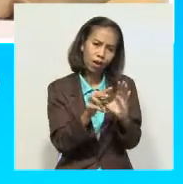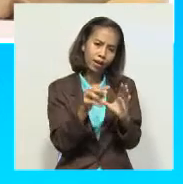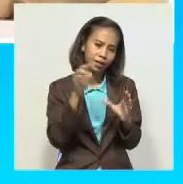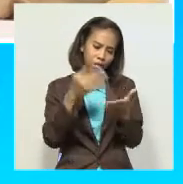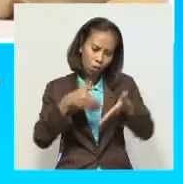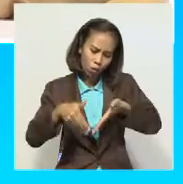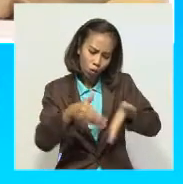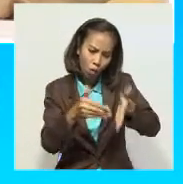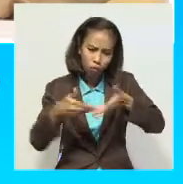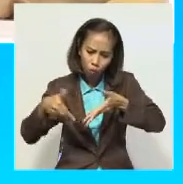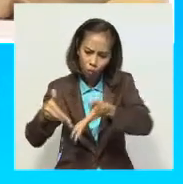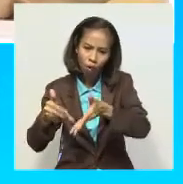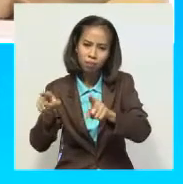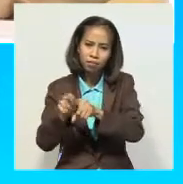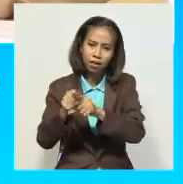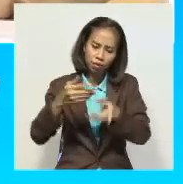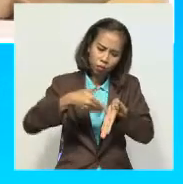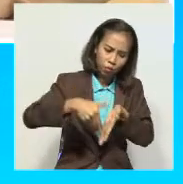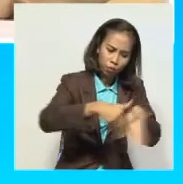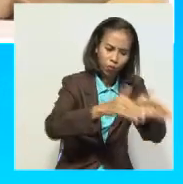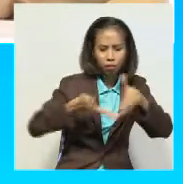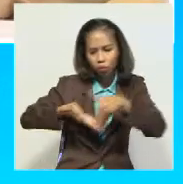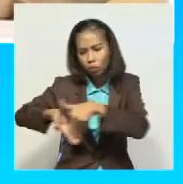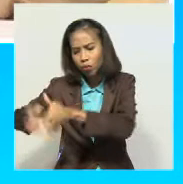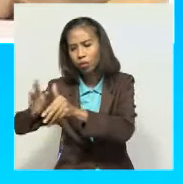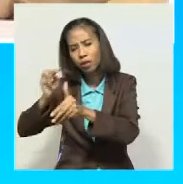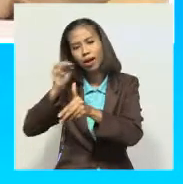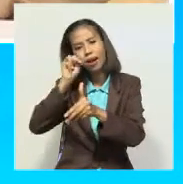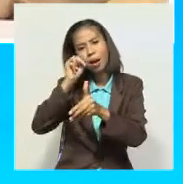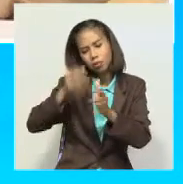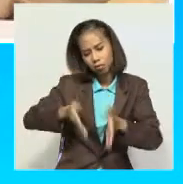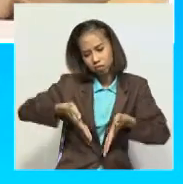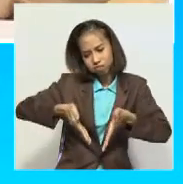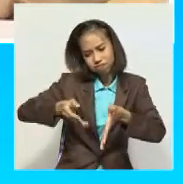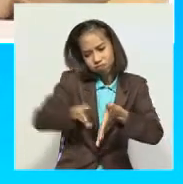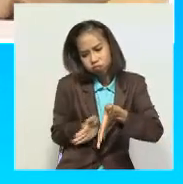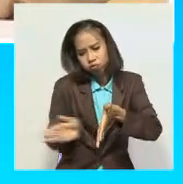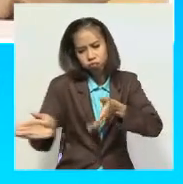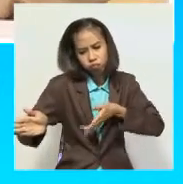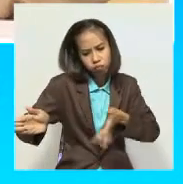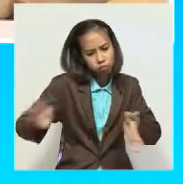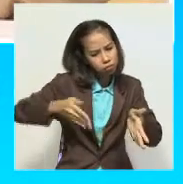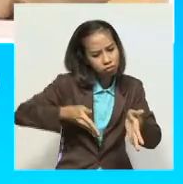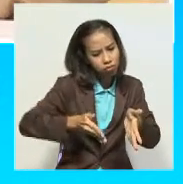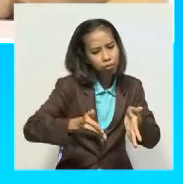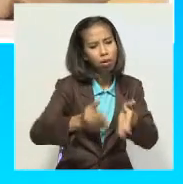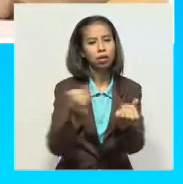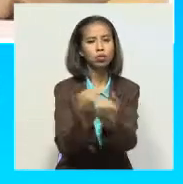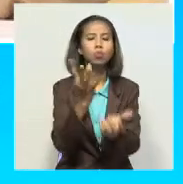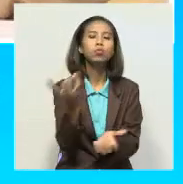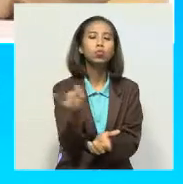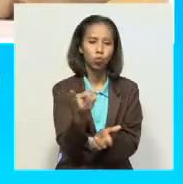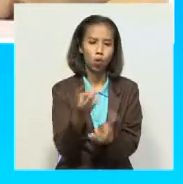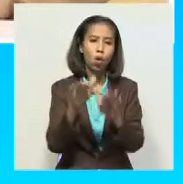องเพิ่มได้อีกคลอง2คลองก็ได้สัก10 20คิวบ้างเนี่ยก็จะช่วยให้ผลกระทบมีน้อยที่สุดในเขตตัวเมืองนะ